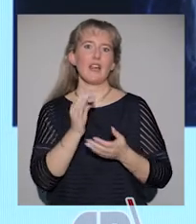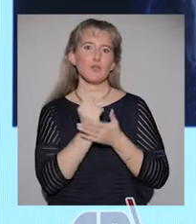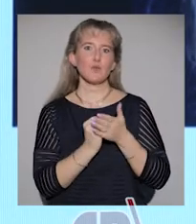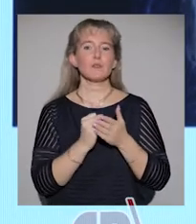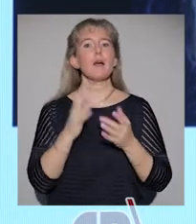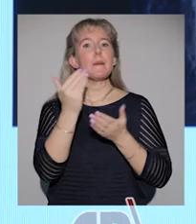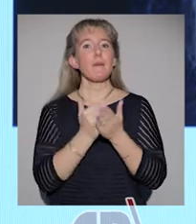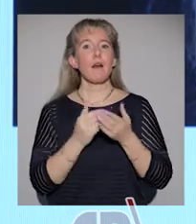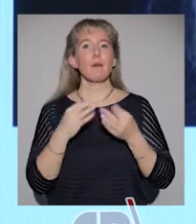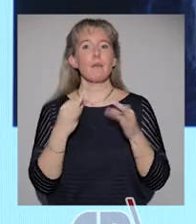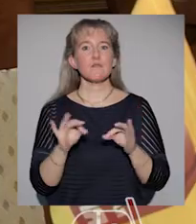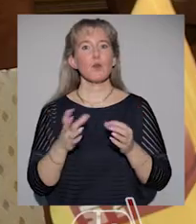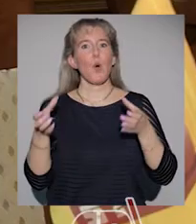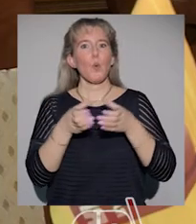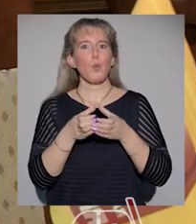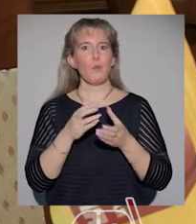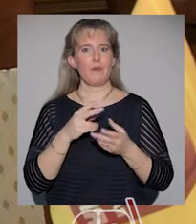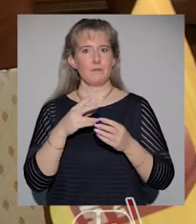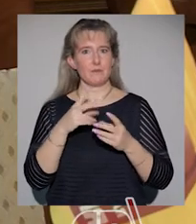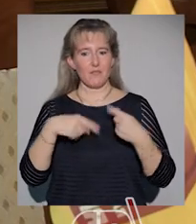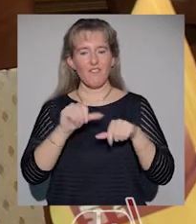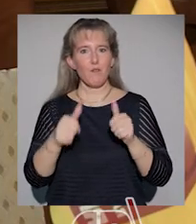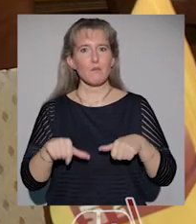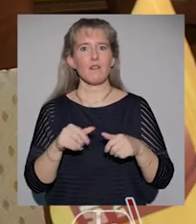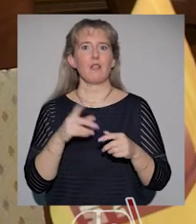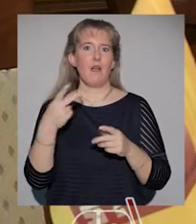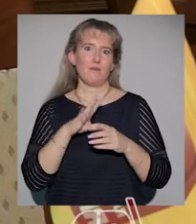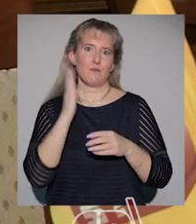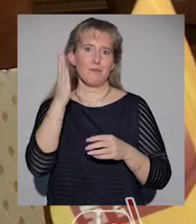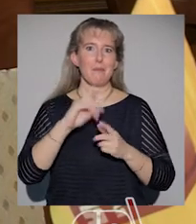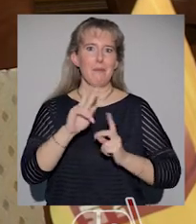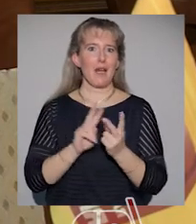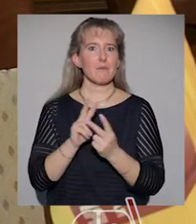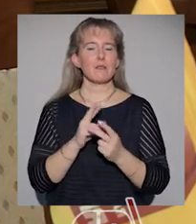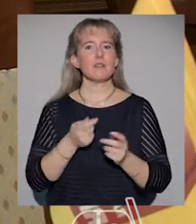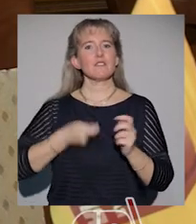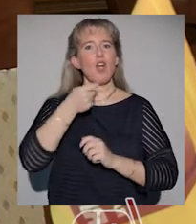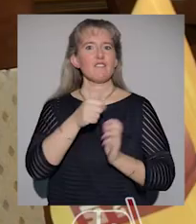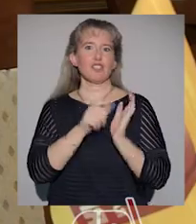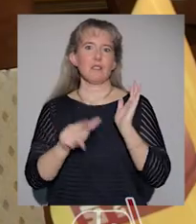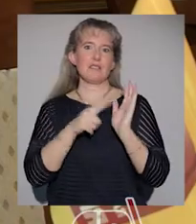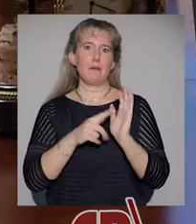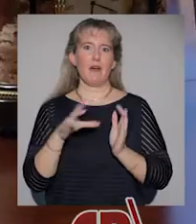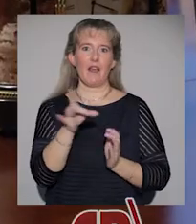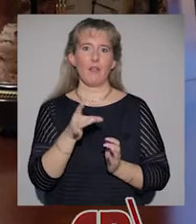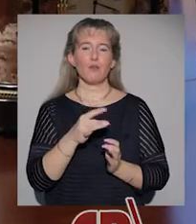ресурсом. Программа позволит сформировать группы политиков, которые заинтересованы в прогрессивных переменах. Заявки подали